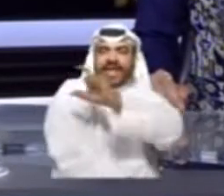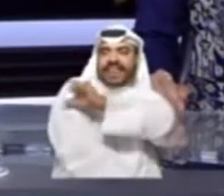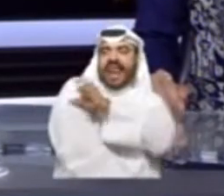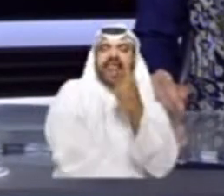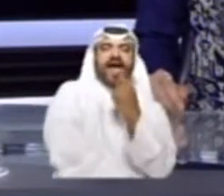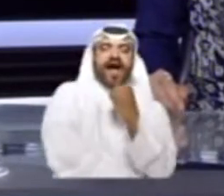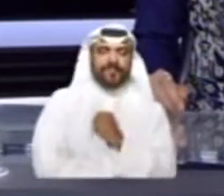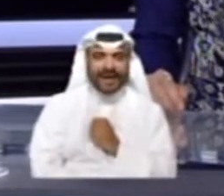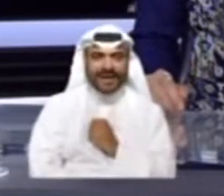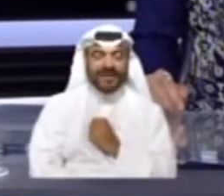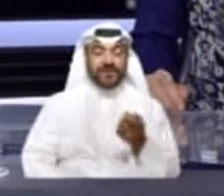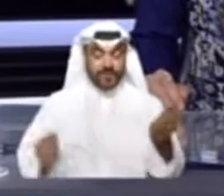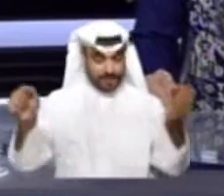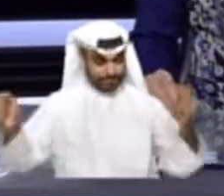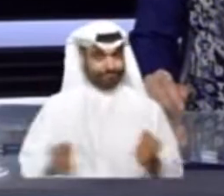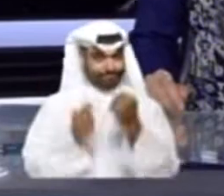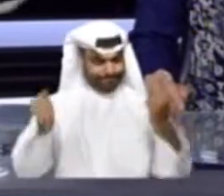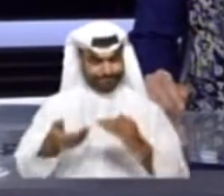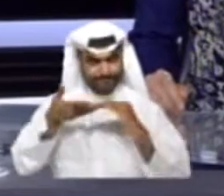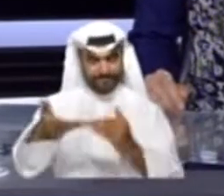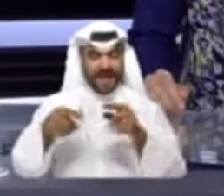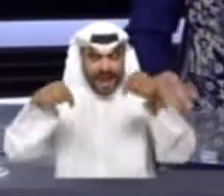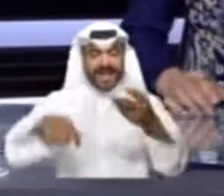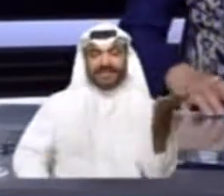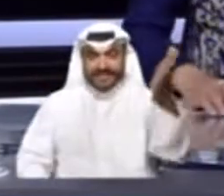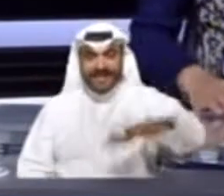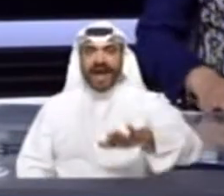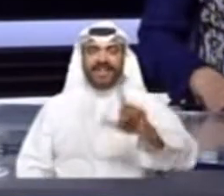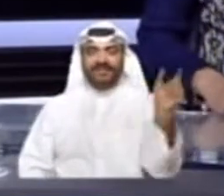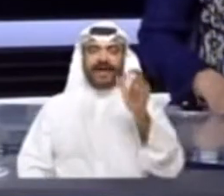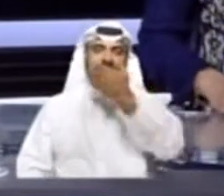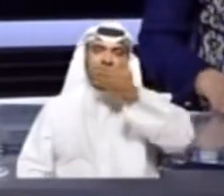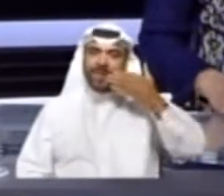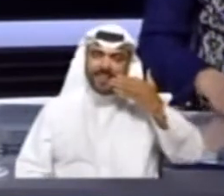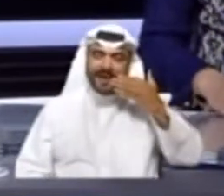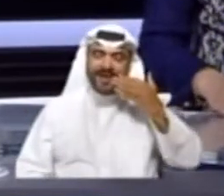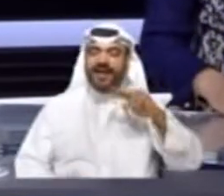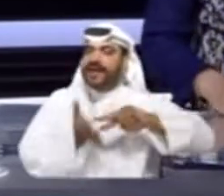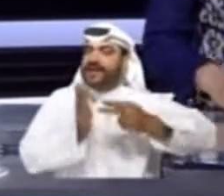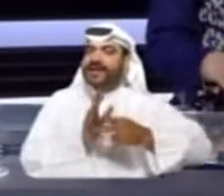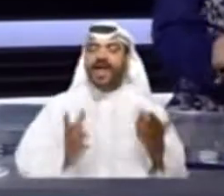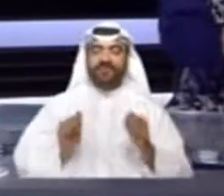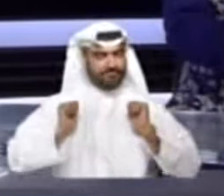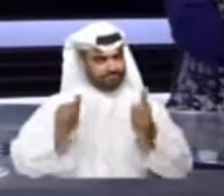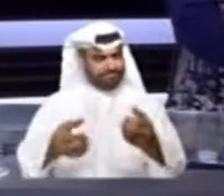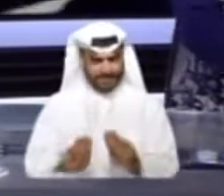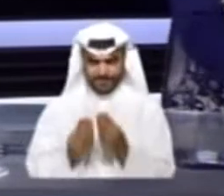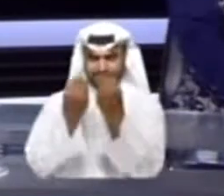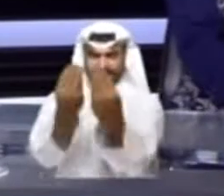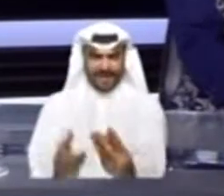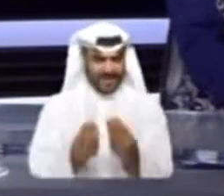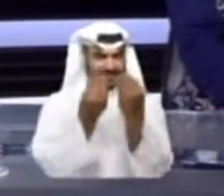العام، وتتضاعف أيضا في شهر رمضان المبارك. نعم مطر، الجهود تمثلت في تقديم المزيد من